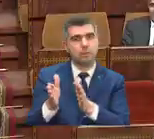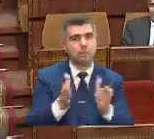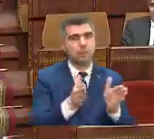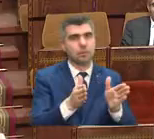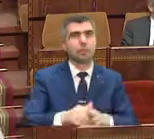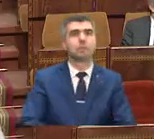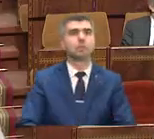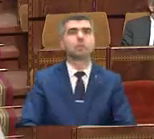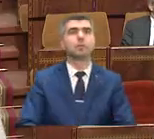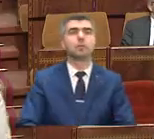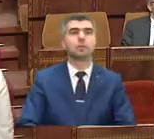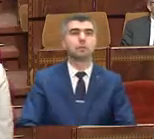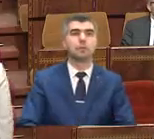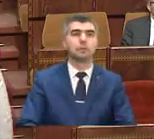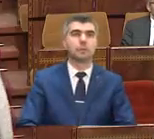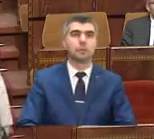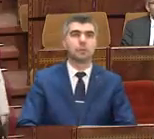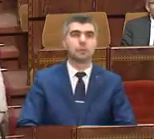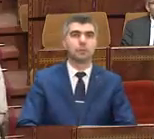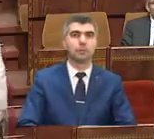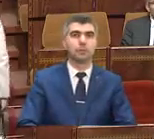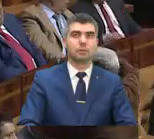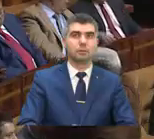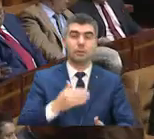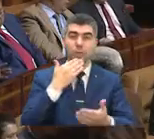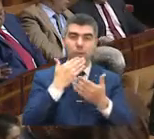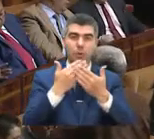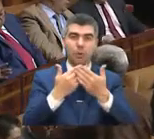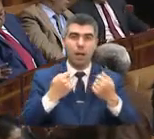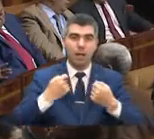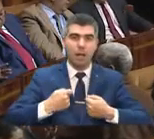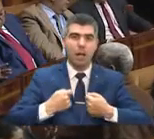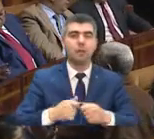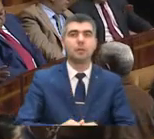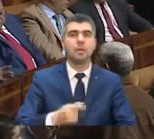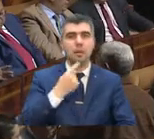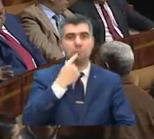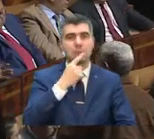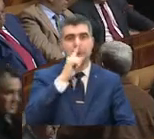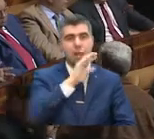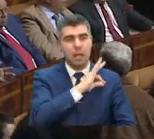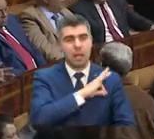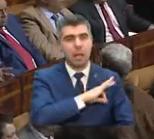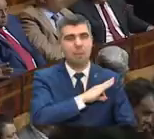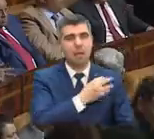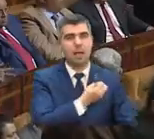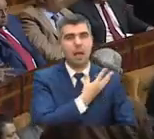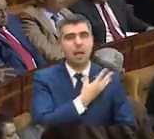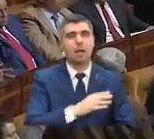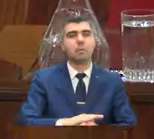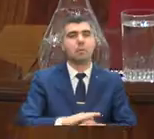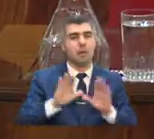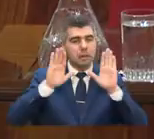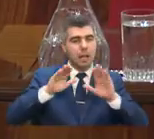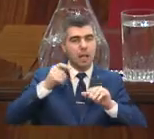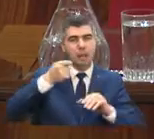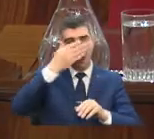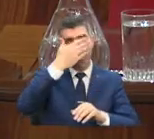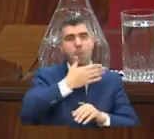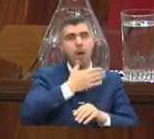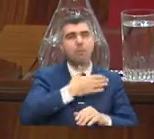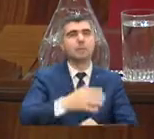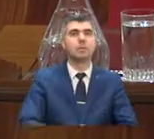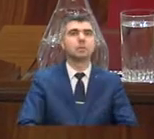تفضلي السيدة الأمينة. شكرا لكم سيد الرئيس. بسم الله الرحمن الرحيم، الصلاة والسلام على أشرف المرسلين.